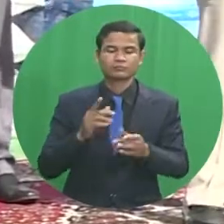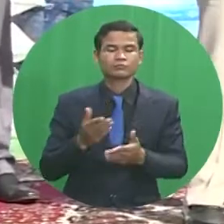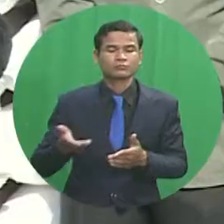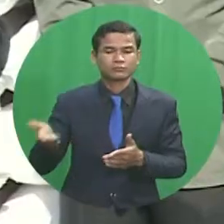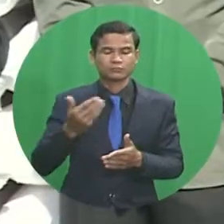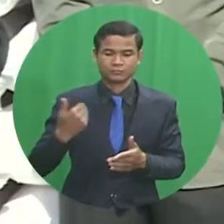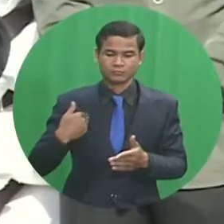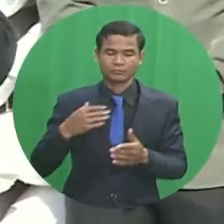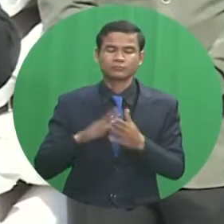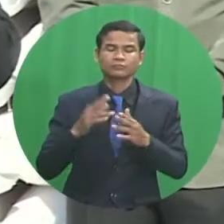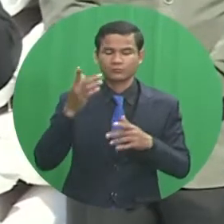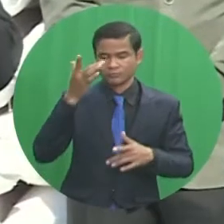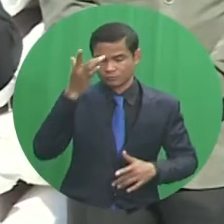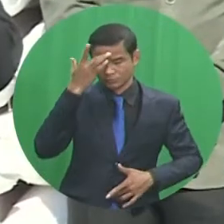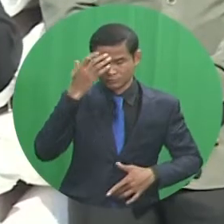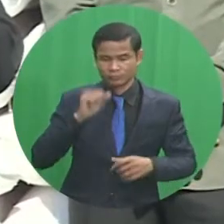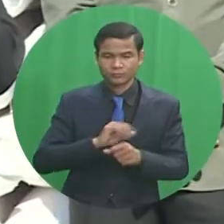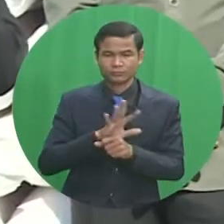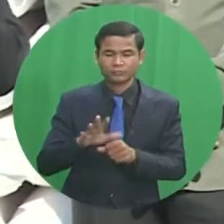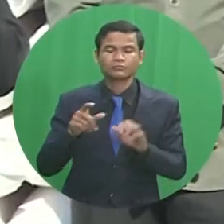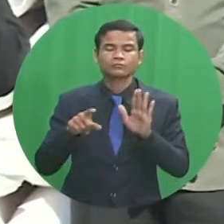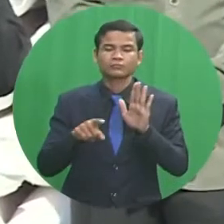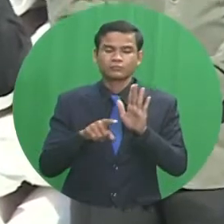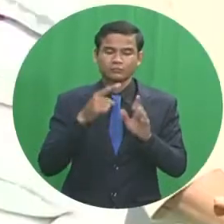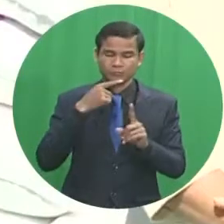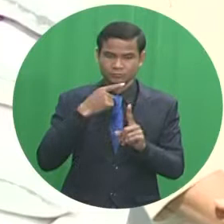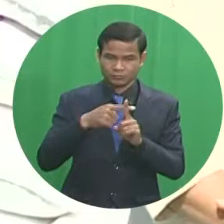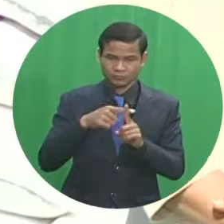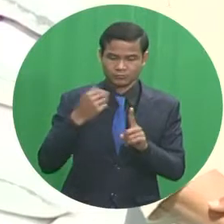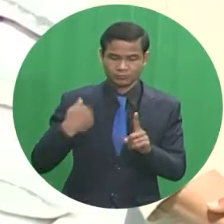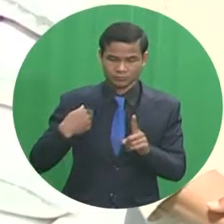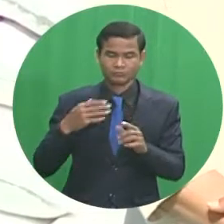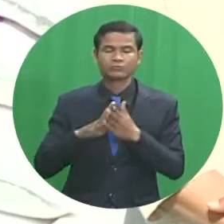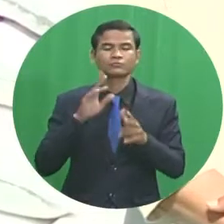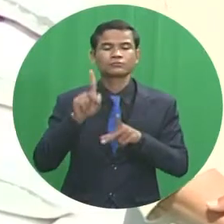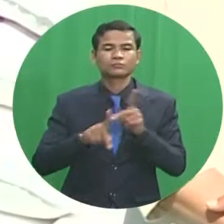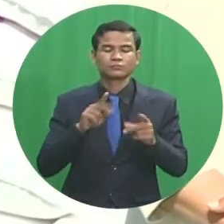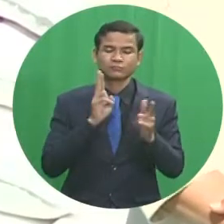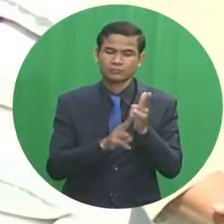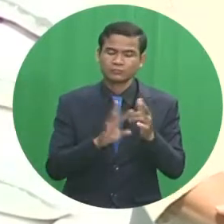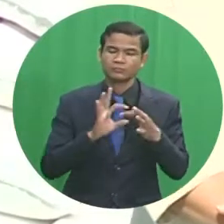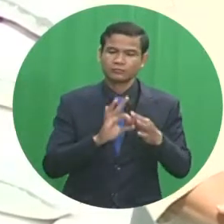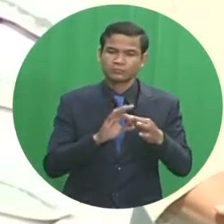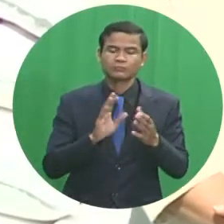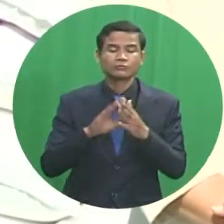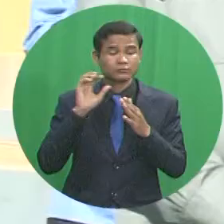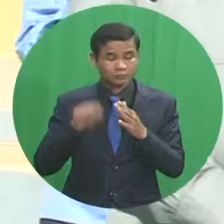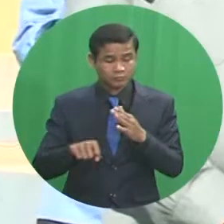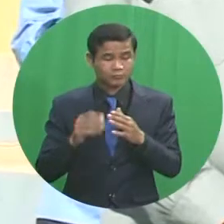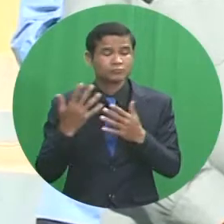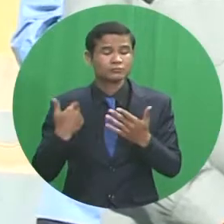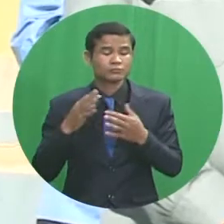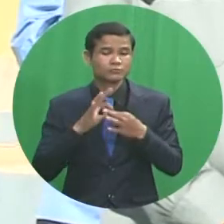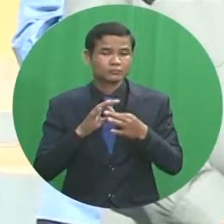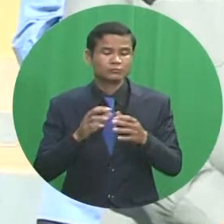ដែលមានវិជ្ជមានជំងឺ COVID-19 និងបងប្អូនដែលមានការពាក់ព័ន្ធដោយផ្ទាល់និងដោយប្រយោលជាមួយអ្នក